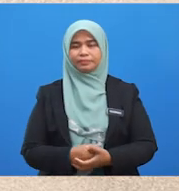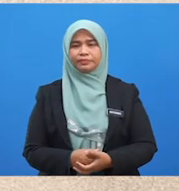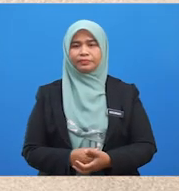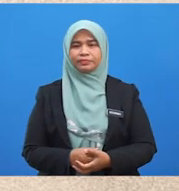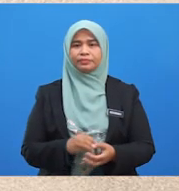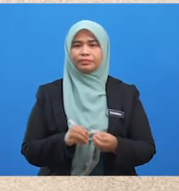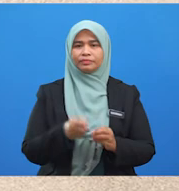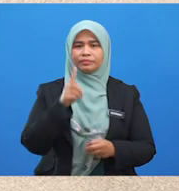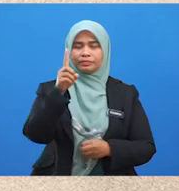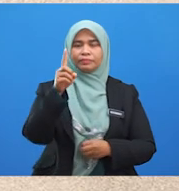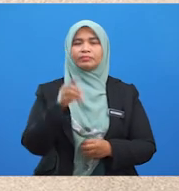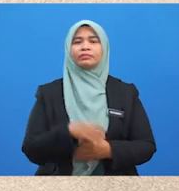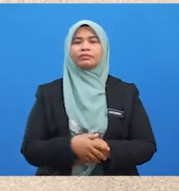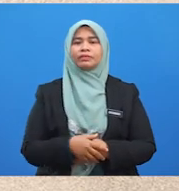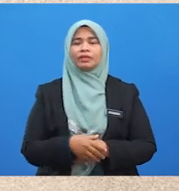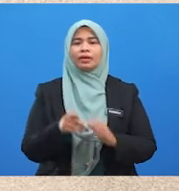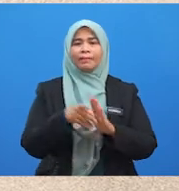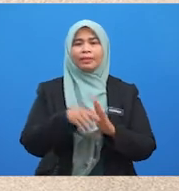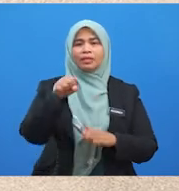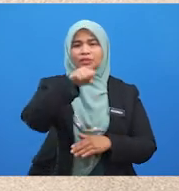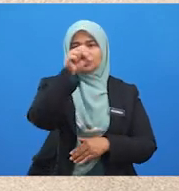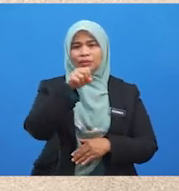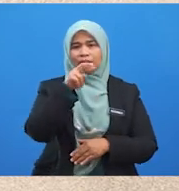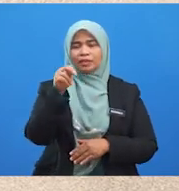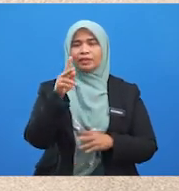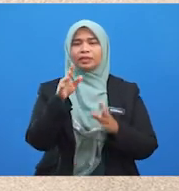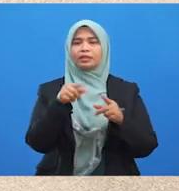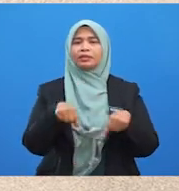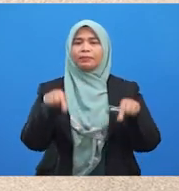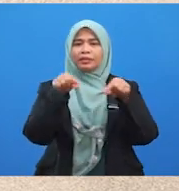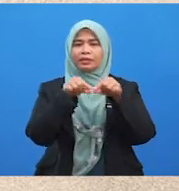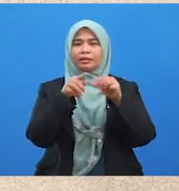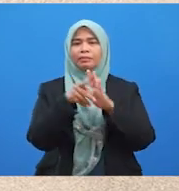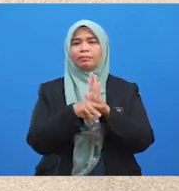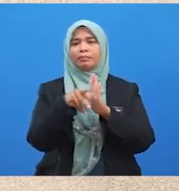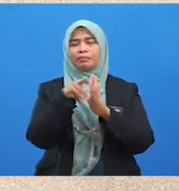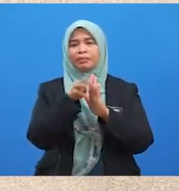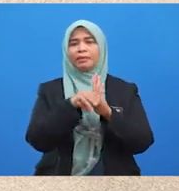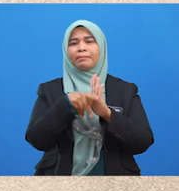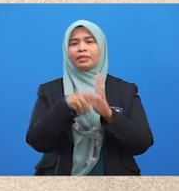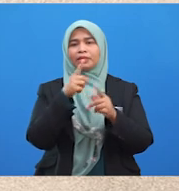Yang pertama adalah persoalan kepentingan